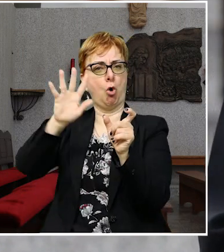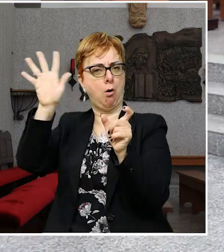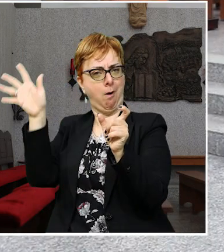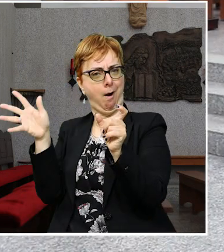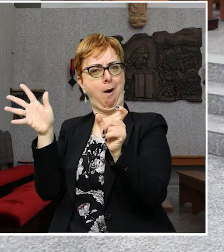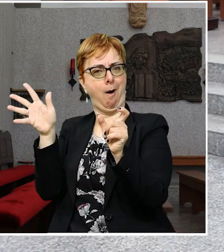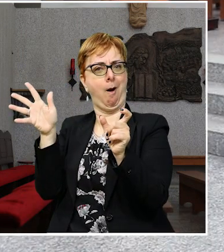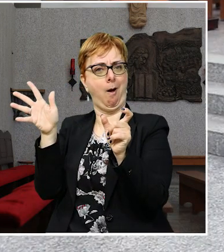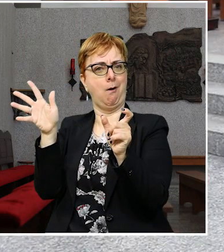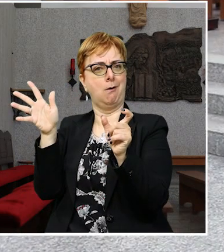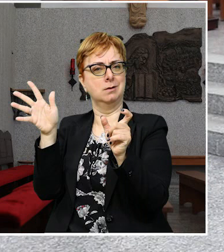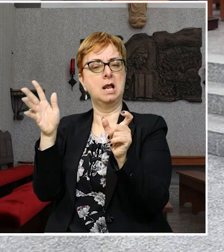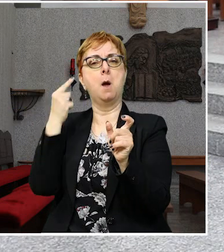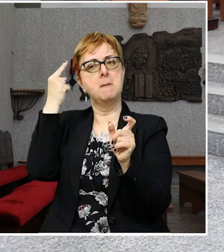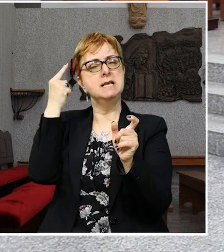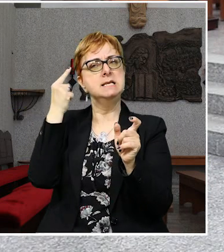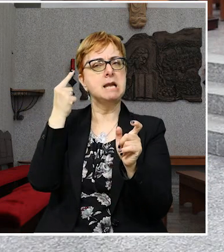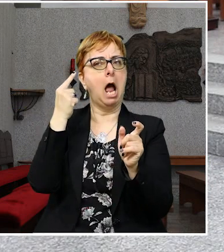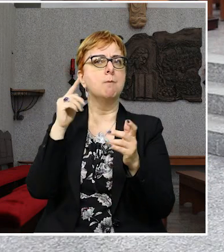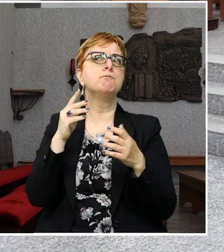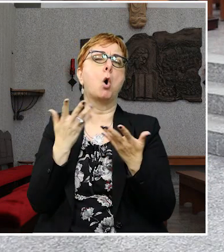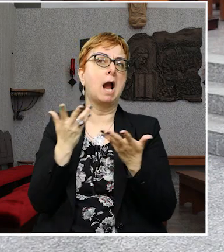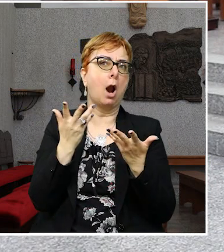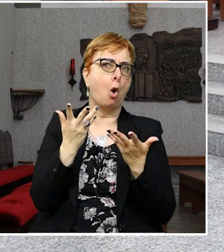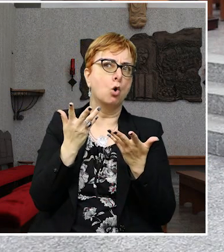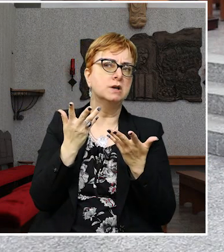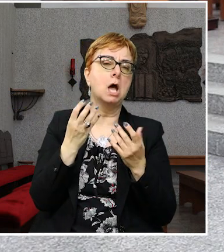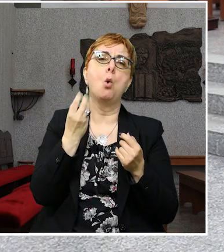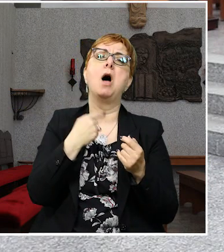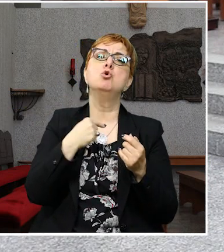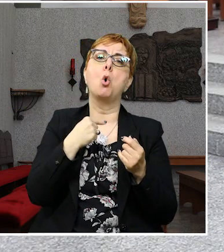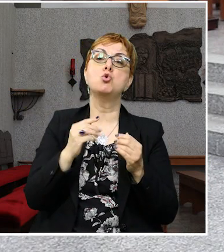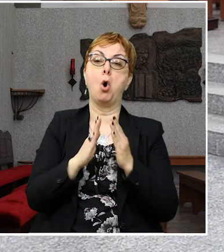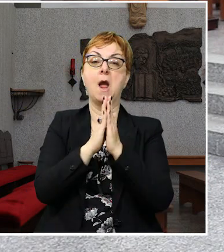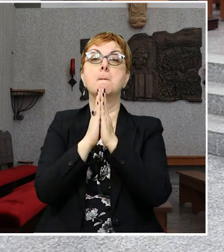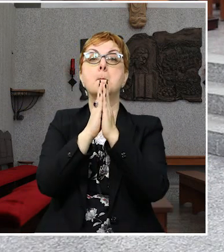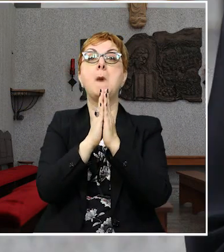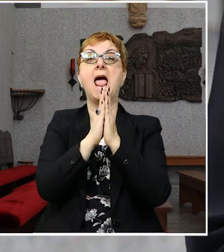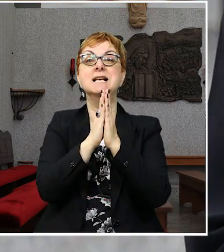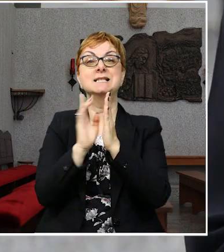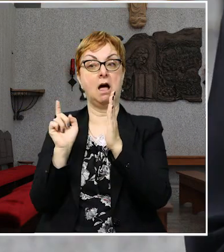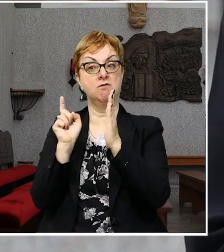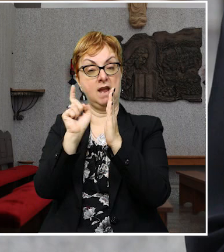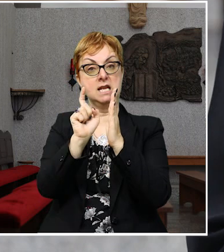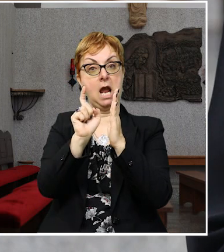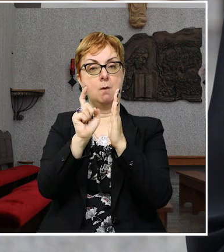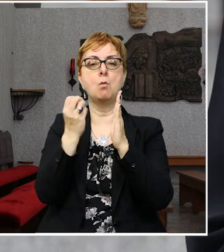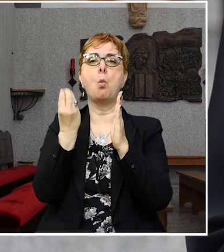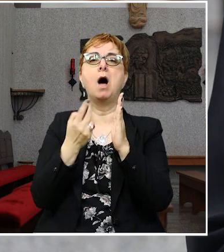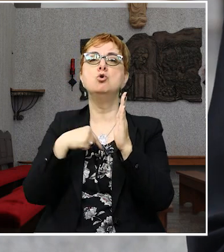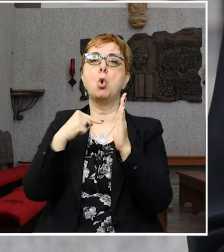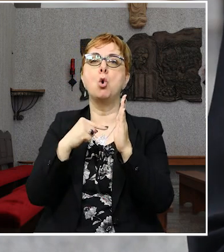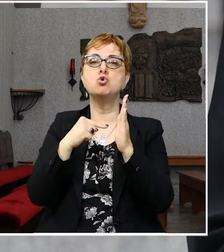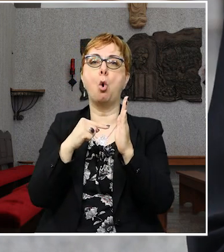altri. Pensiamo per un momento quando veniamo a messa, quando ci incontriamo